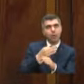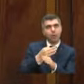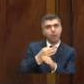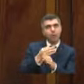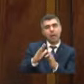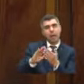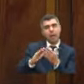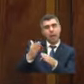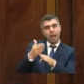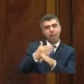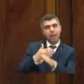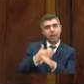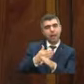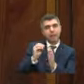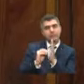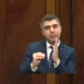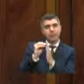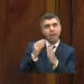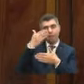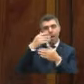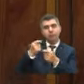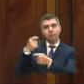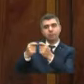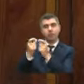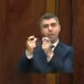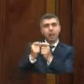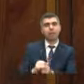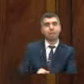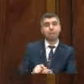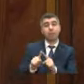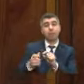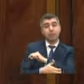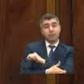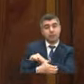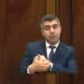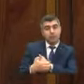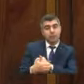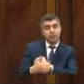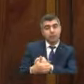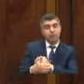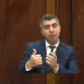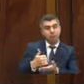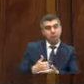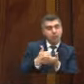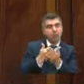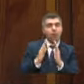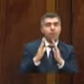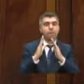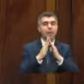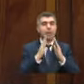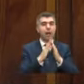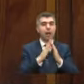قليل. سادسا، دعم ولوج الطبقات الفقيرة والمتوسطة إلى السكن اللائق، وهذا الشيء في عدد من